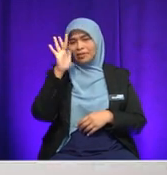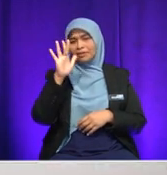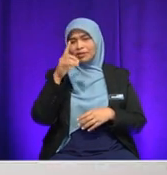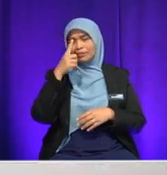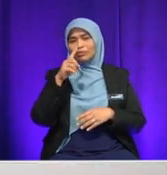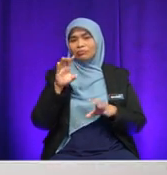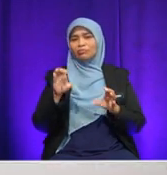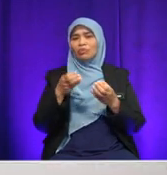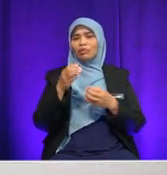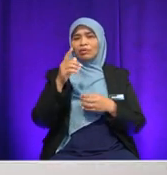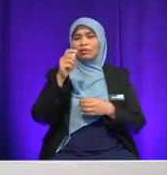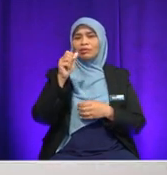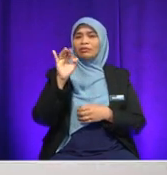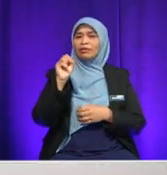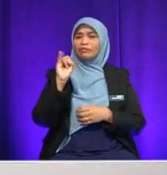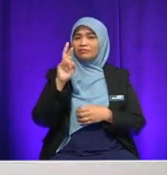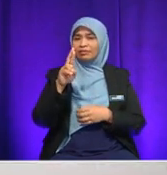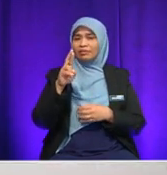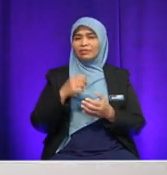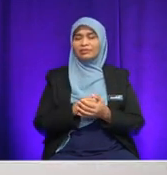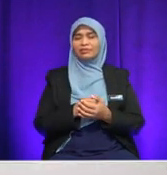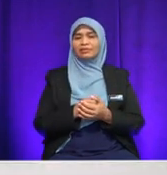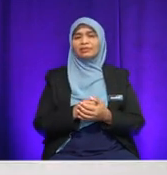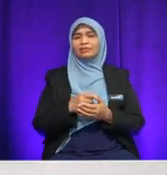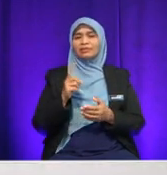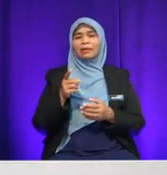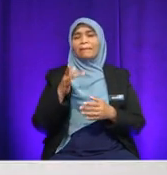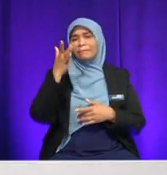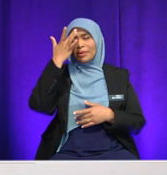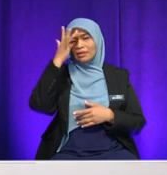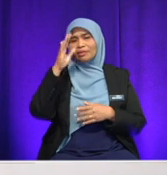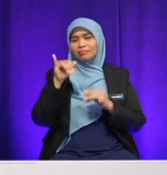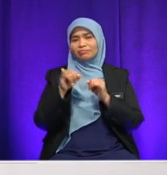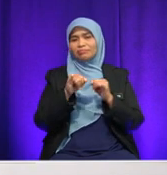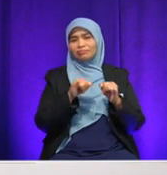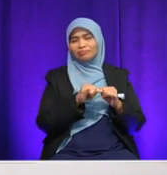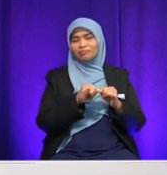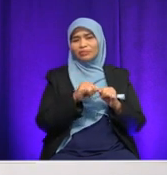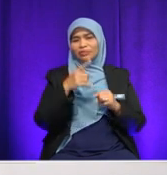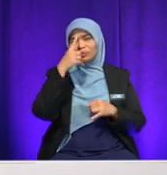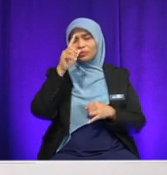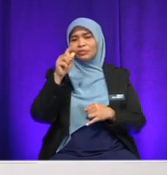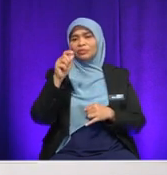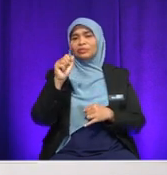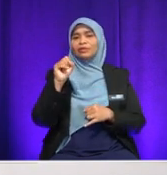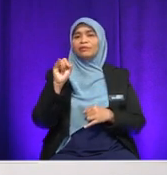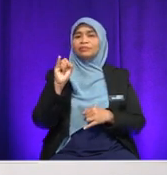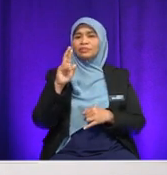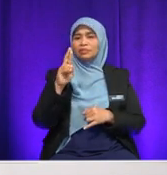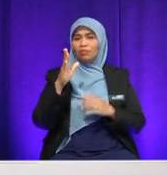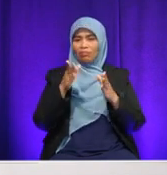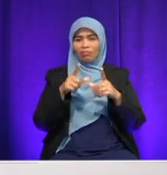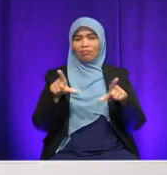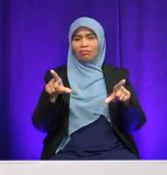dia mentafsir Dol sebagai kosong, kosong, kosong, kosong, maknanya dia pandailah mentafsir orang lain tu. Baik. Macam mana. Dan seterusnya